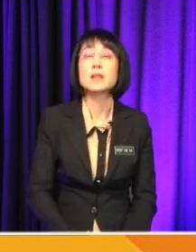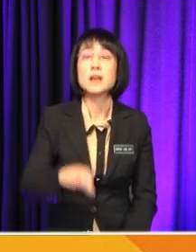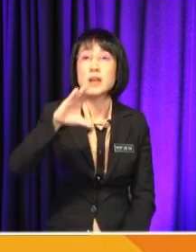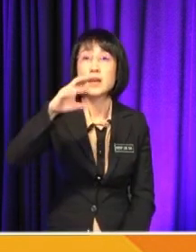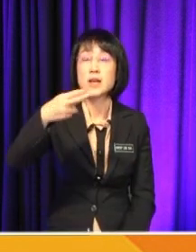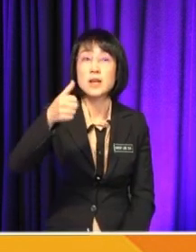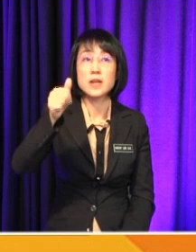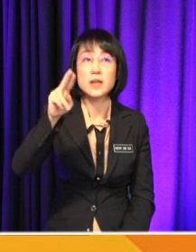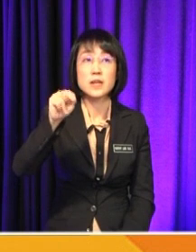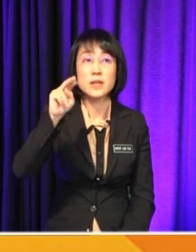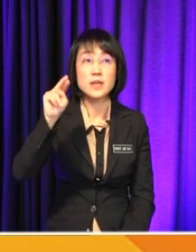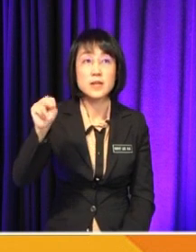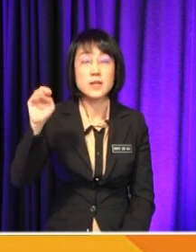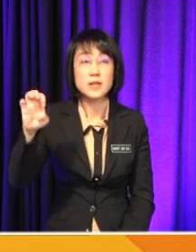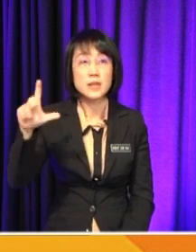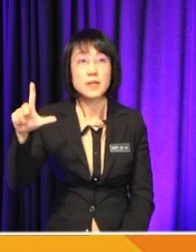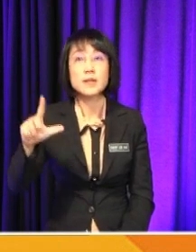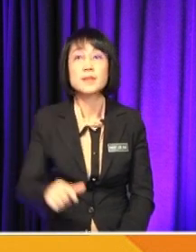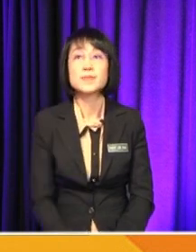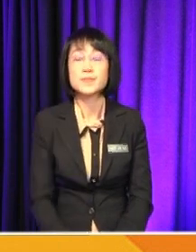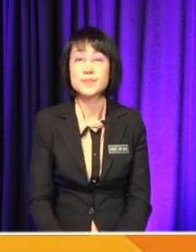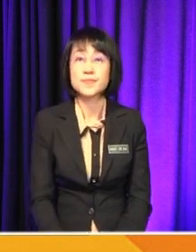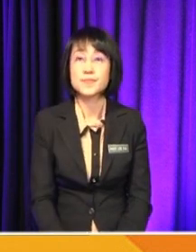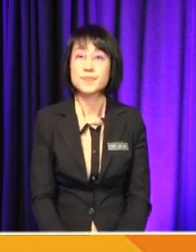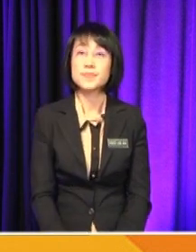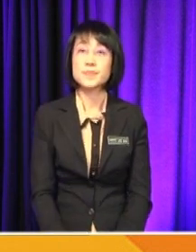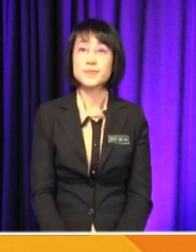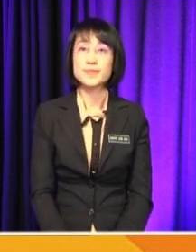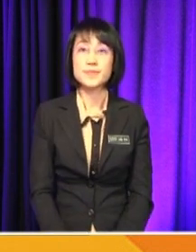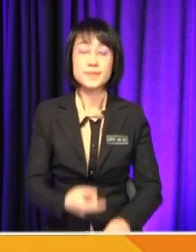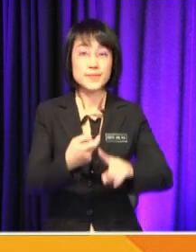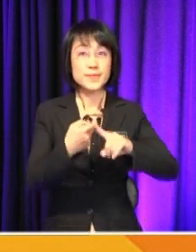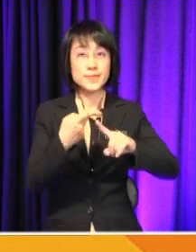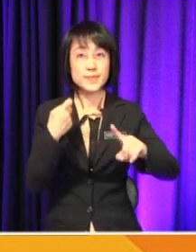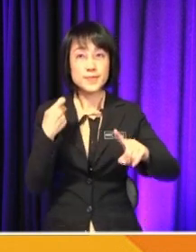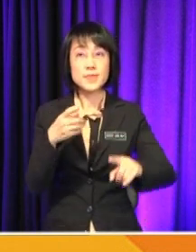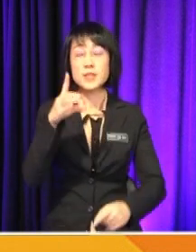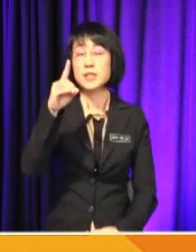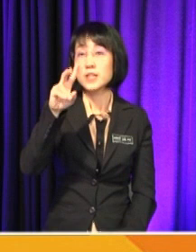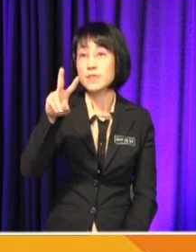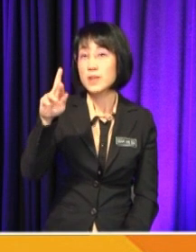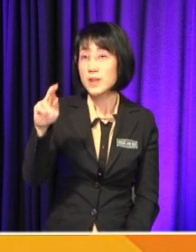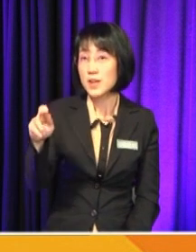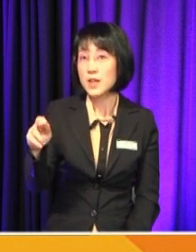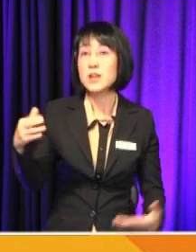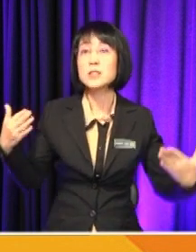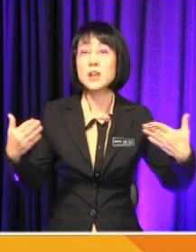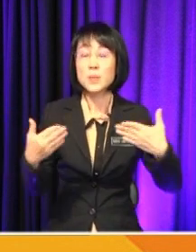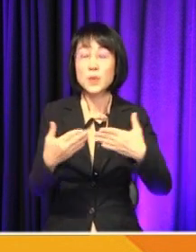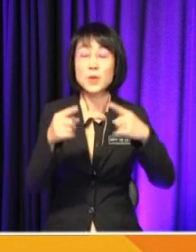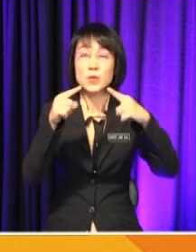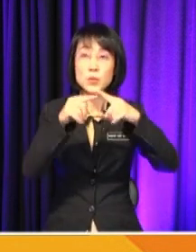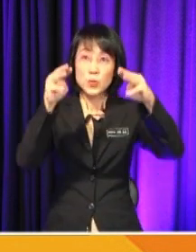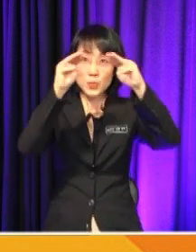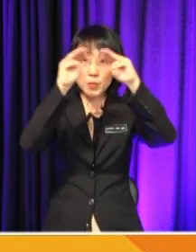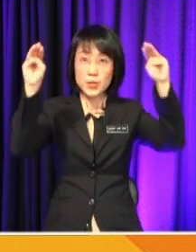channel ke belakang Kemudian dari pada dbr perlu disambungkan kepada monitor